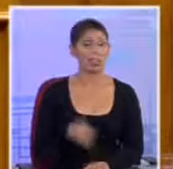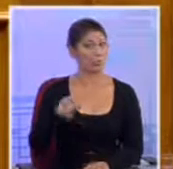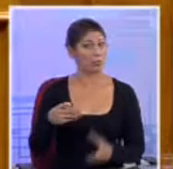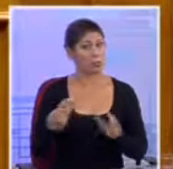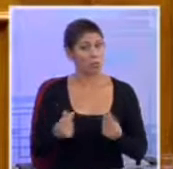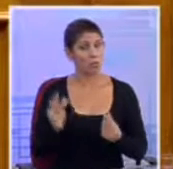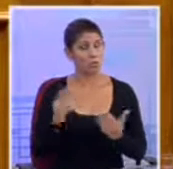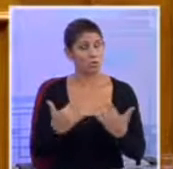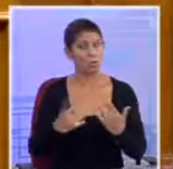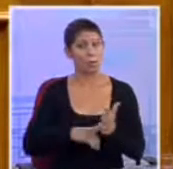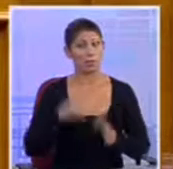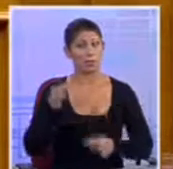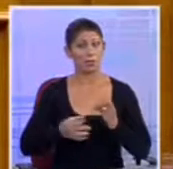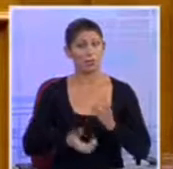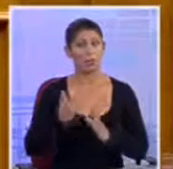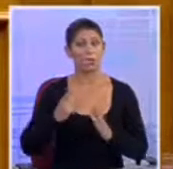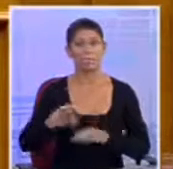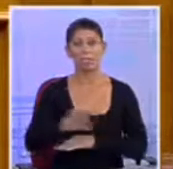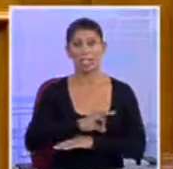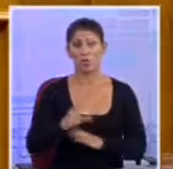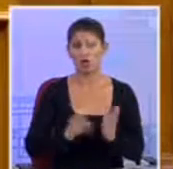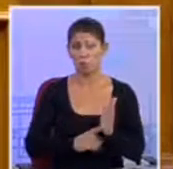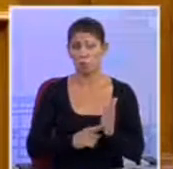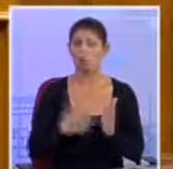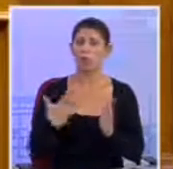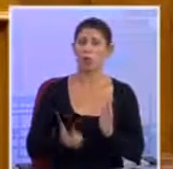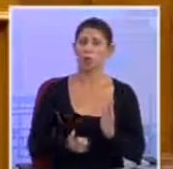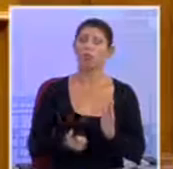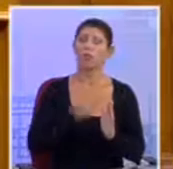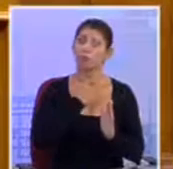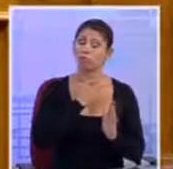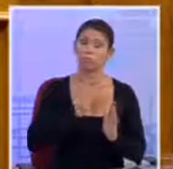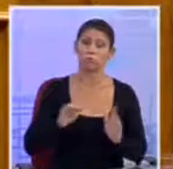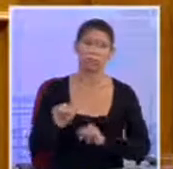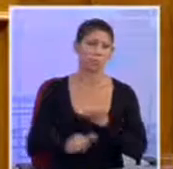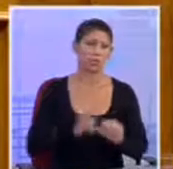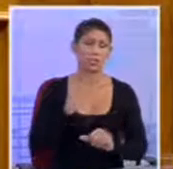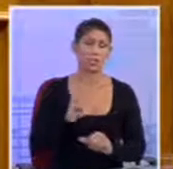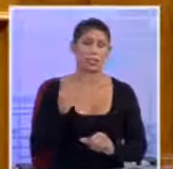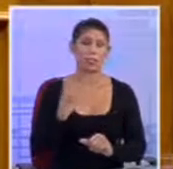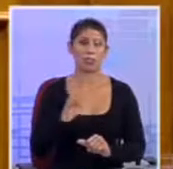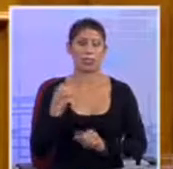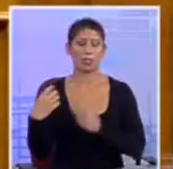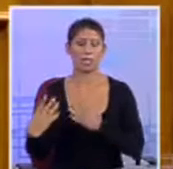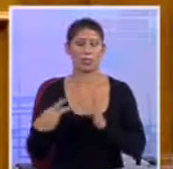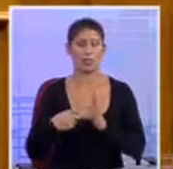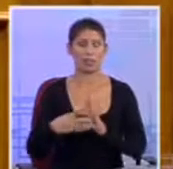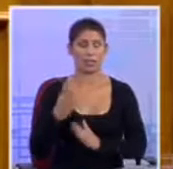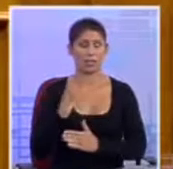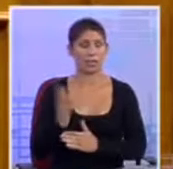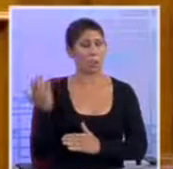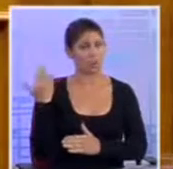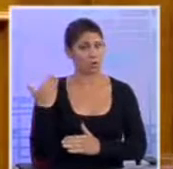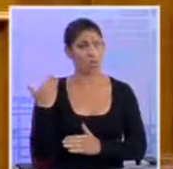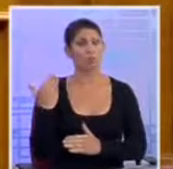να συζητήσει πάνω σε ένα νέο σχέδιο νόμου που θα επιφέρει αναγκαίες αλλαγές των 42-49 του 2014 αφού